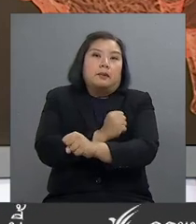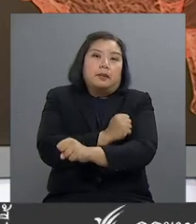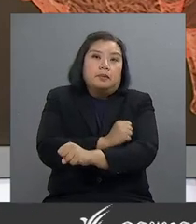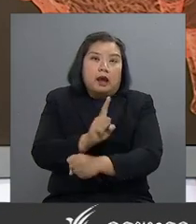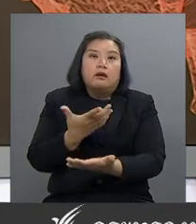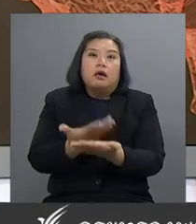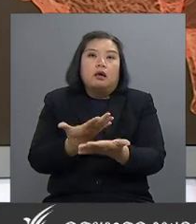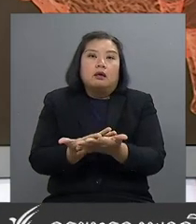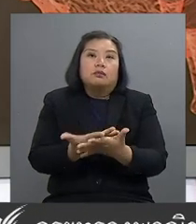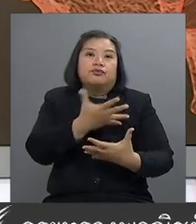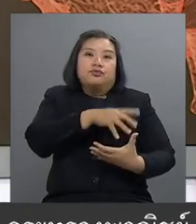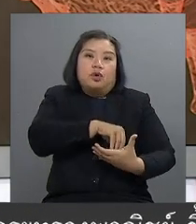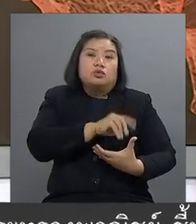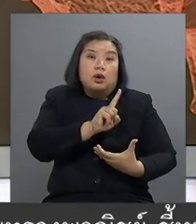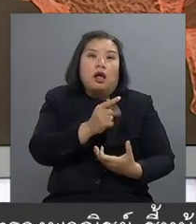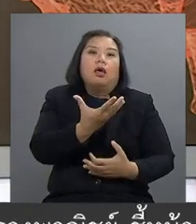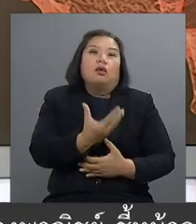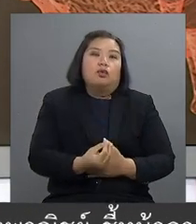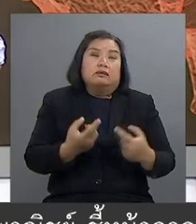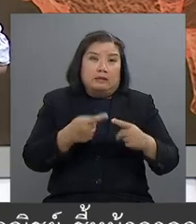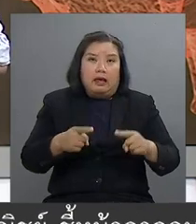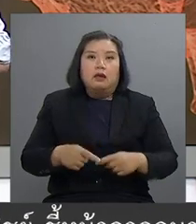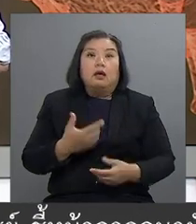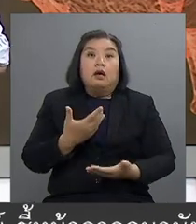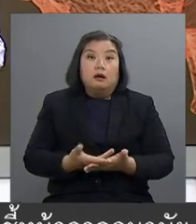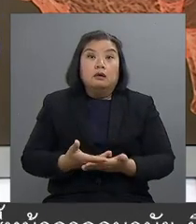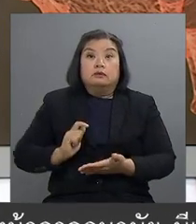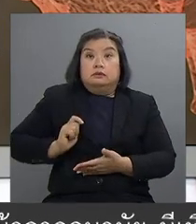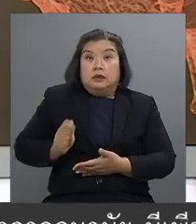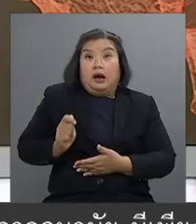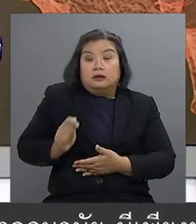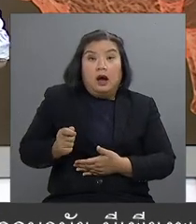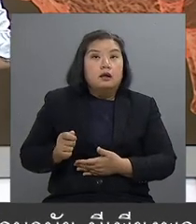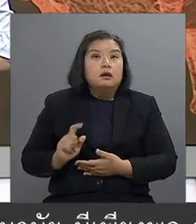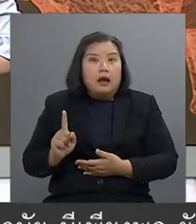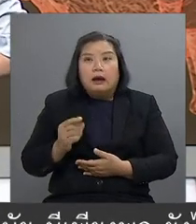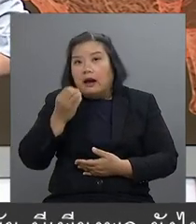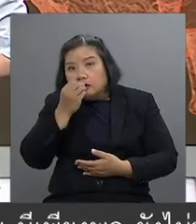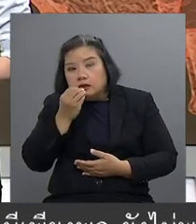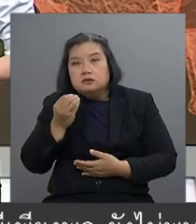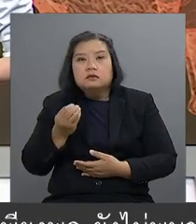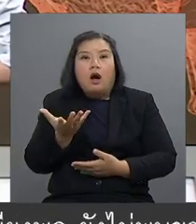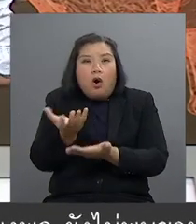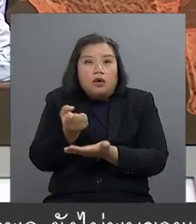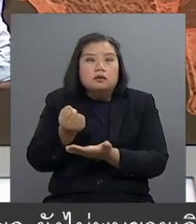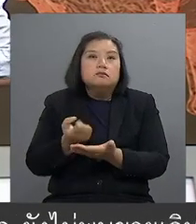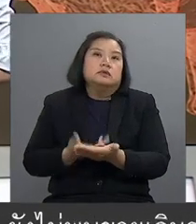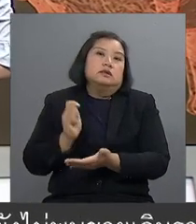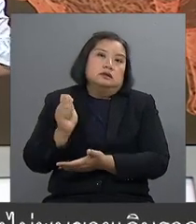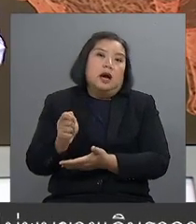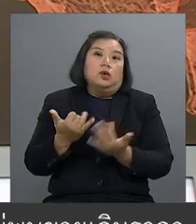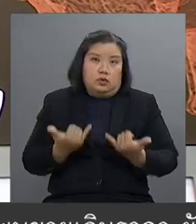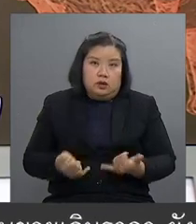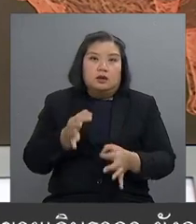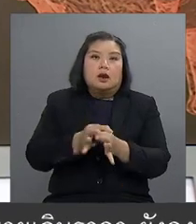แต่ว่านี่ที่ต้องจ่ายเหมือนเดิมค่ะธนาคารในประเทศไทยออกมาจากการช่วยเหลือลูกหนี้เพิ่มเติมอีกครั้งหนึ่งนะคะเมื่อวาน